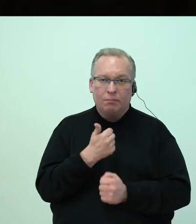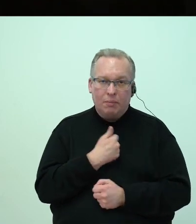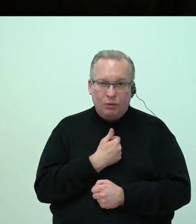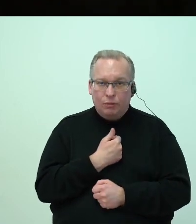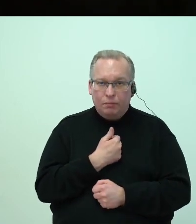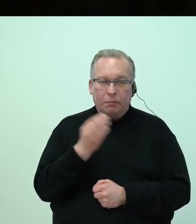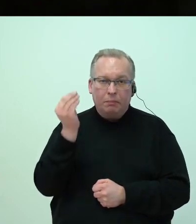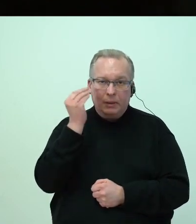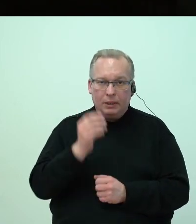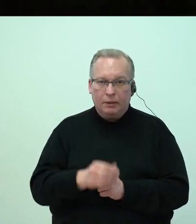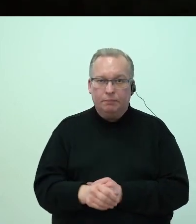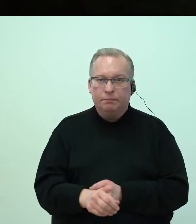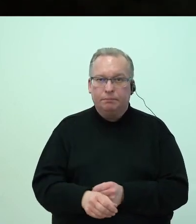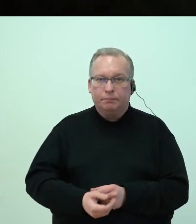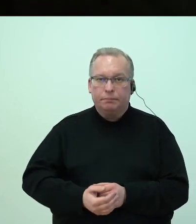Jeigu